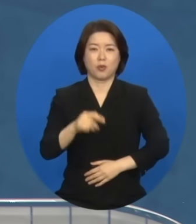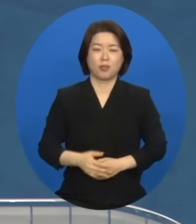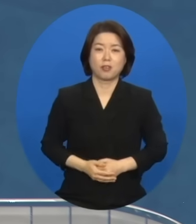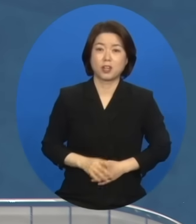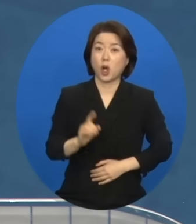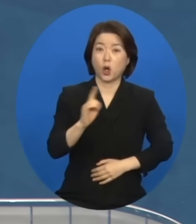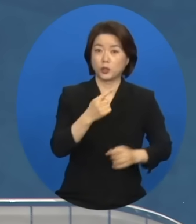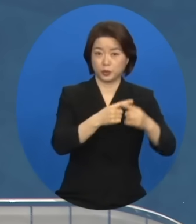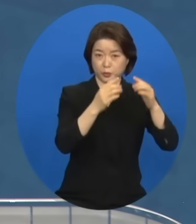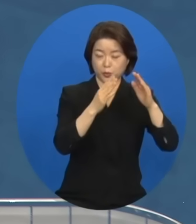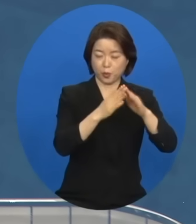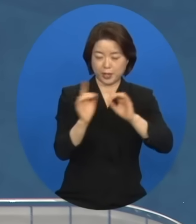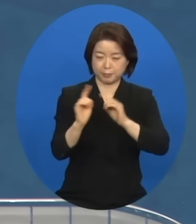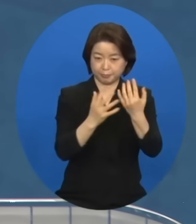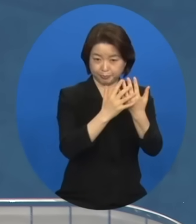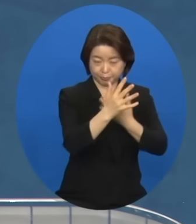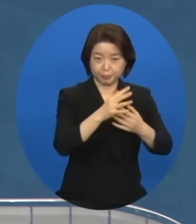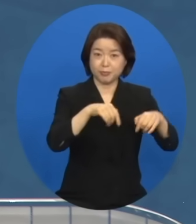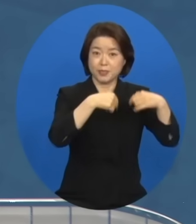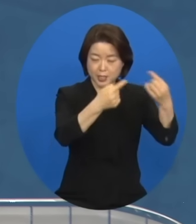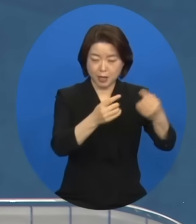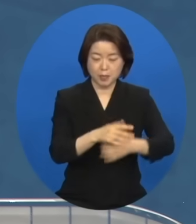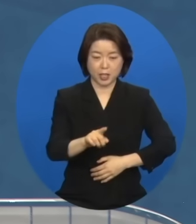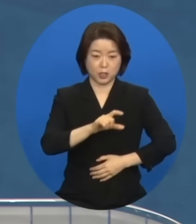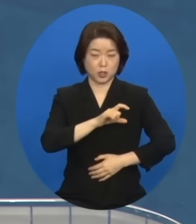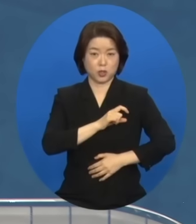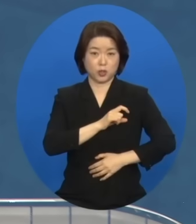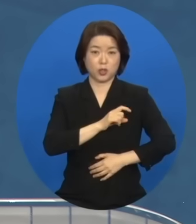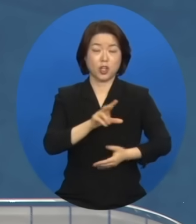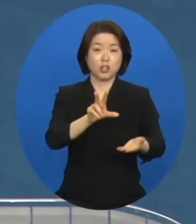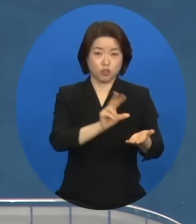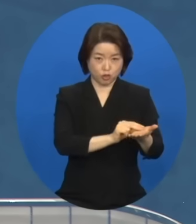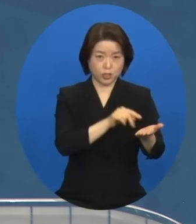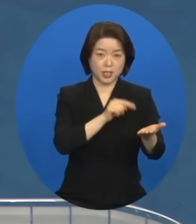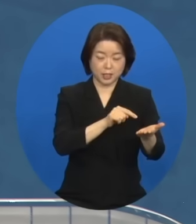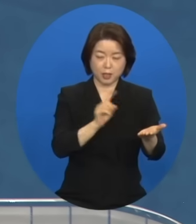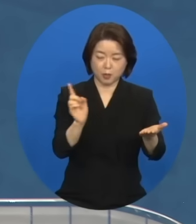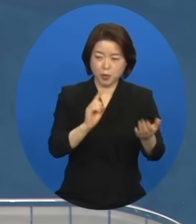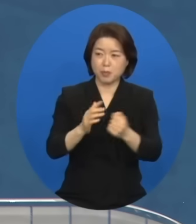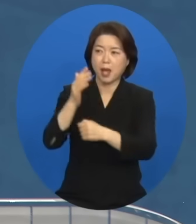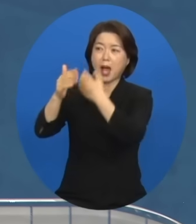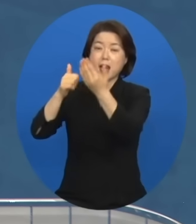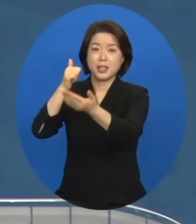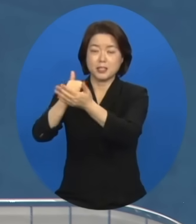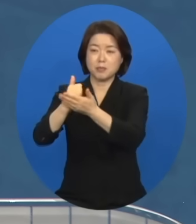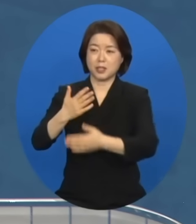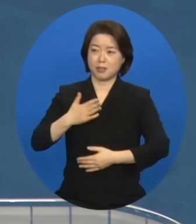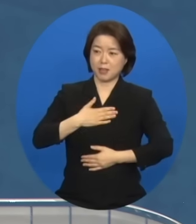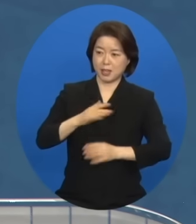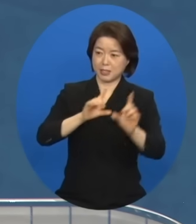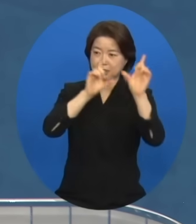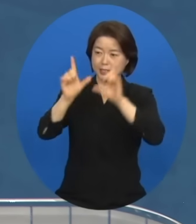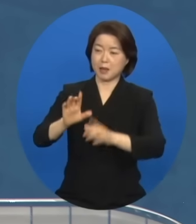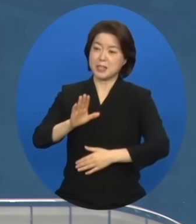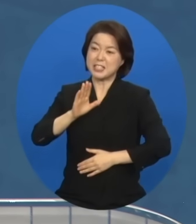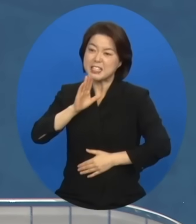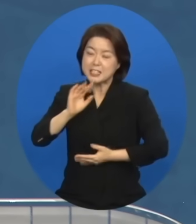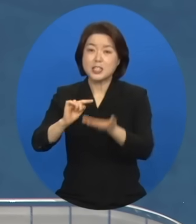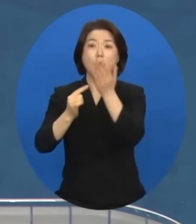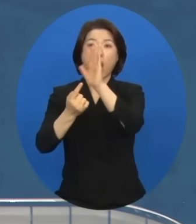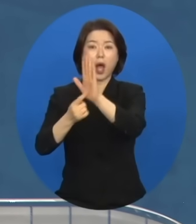그 부흥회의 주제가 하나님이 현실이 되게 하라였습니다. 그 주제가 제